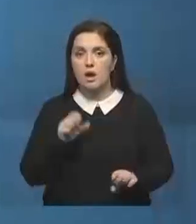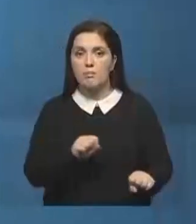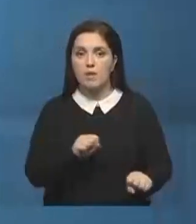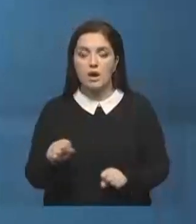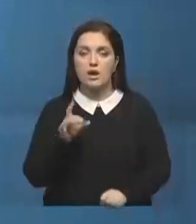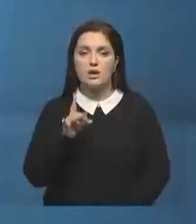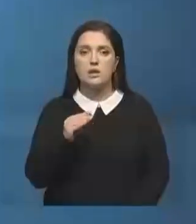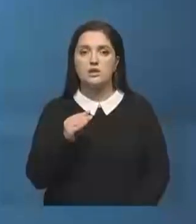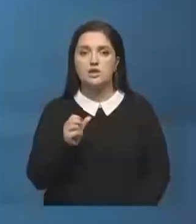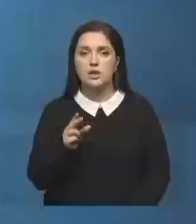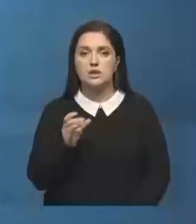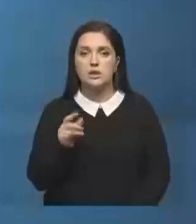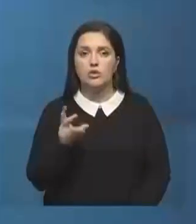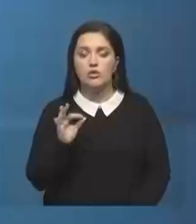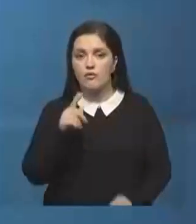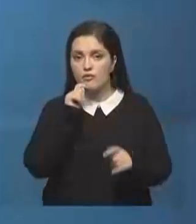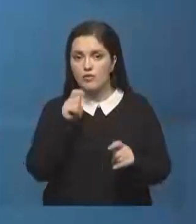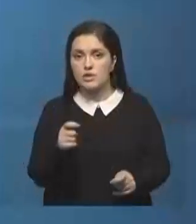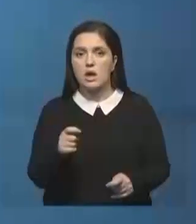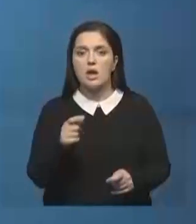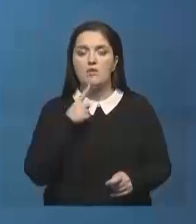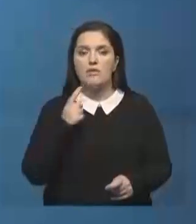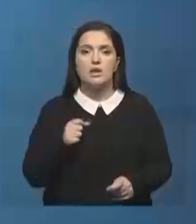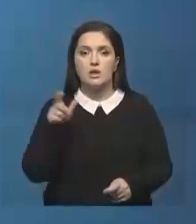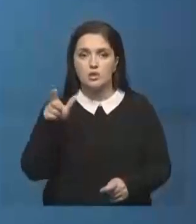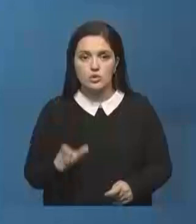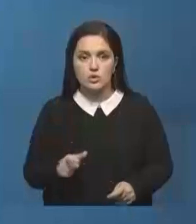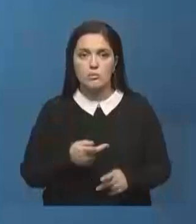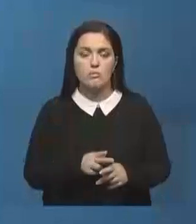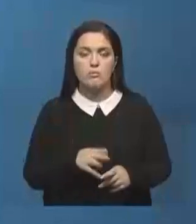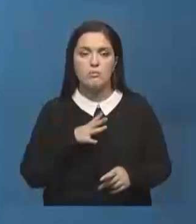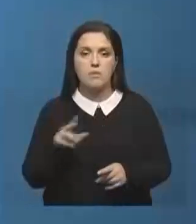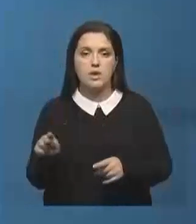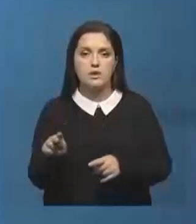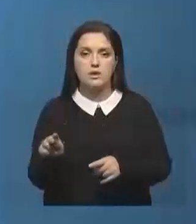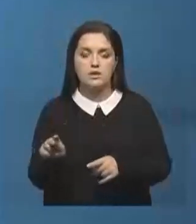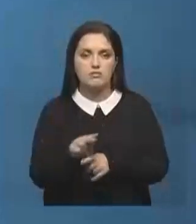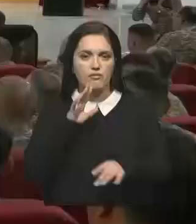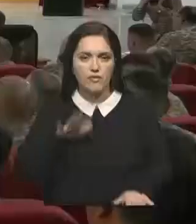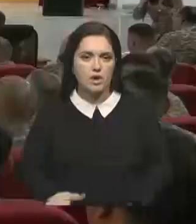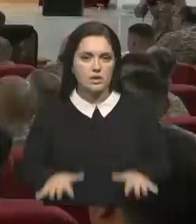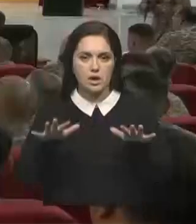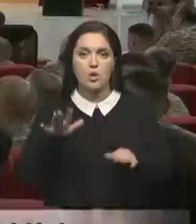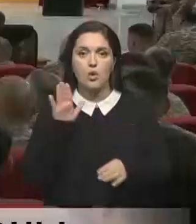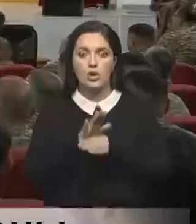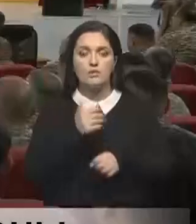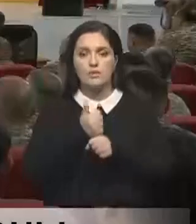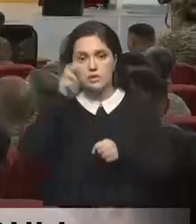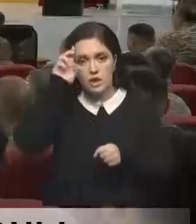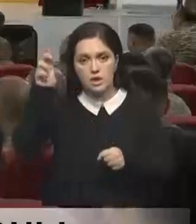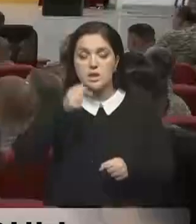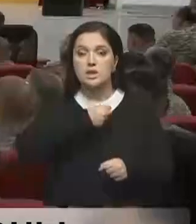Министр обороны Руслан Жаксалыков вручил сегодня награды военнослужащим, отличившимся при ликвидации последствий паводка в Казахстане. Указом